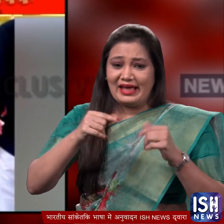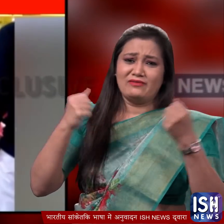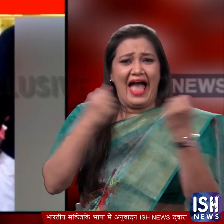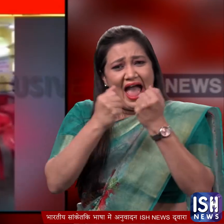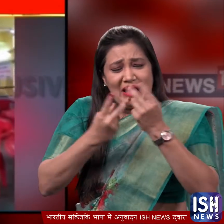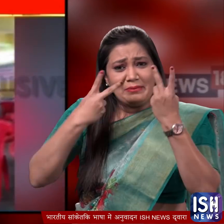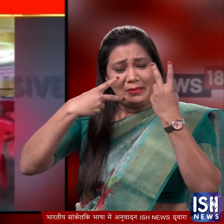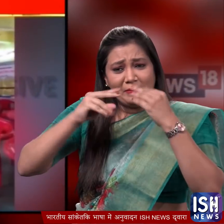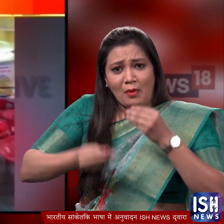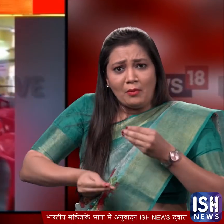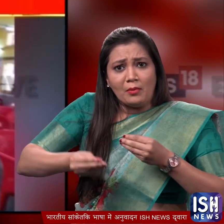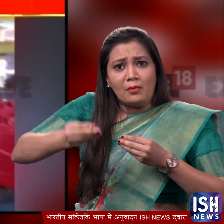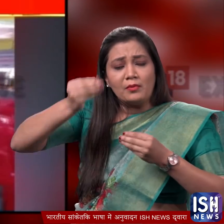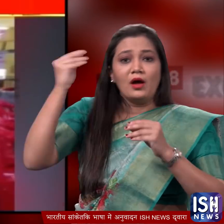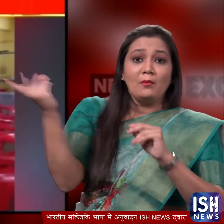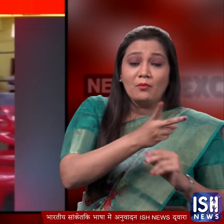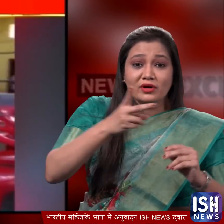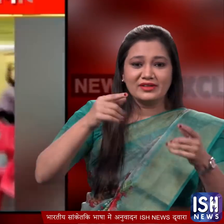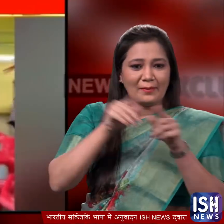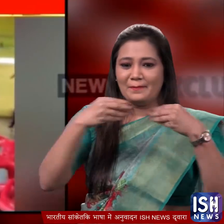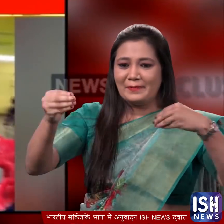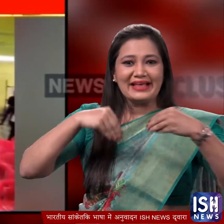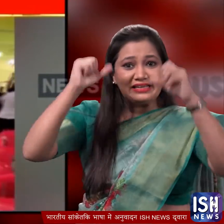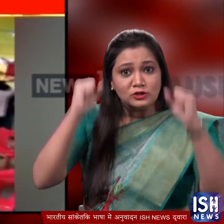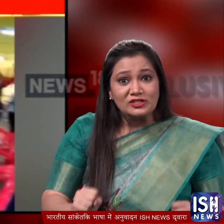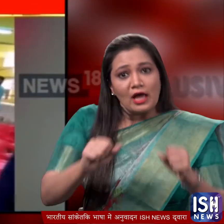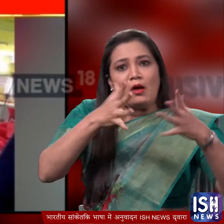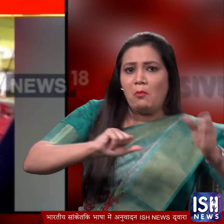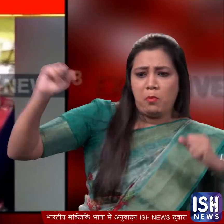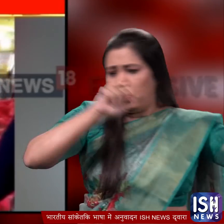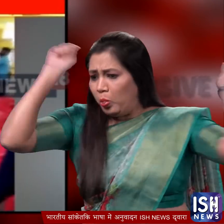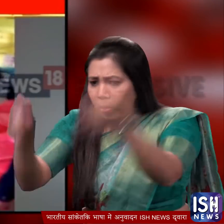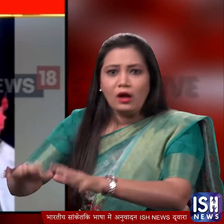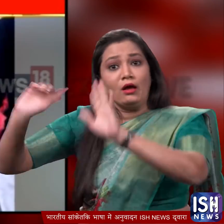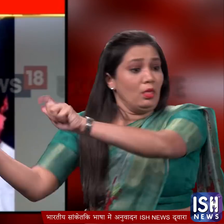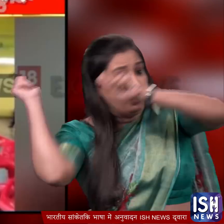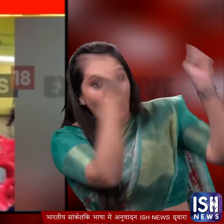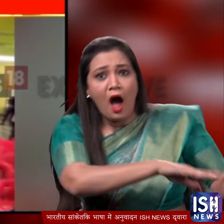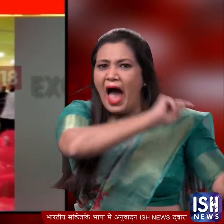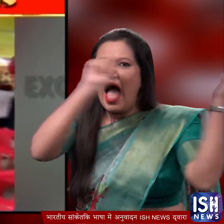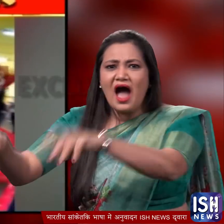यही नहीं, बवाल बढ़ने पर एनसीपी और शिवसेना के कार्यकर्ता एक दूसरे पर प्लास्टिक की कुर्सियां फेंकने लगे।